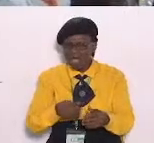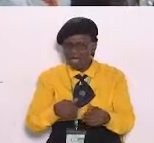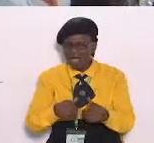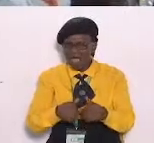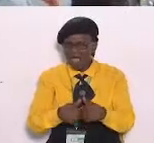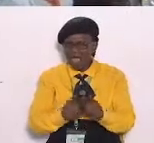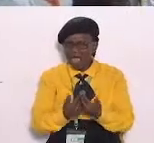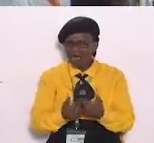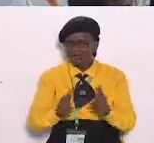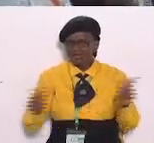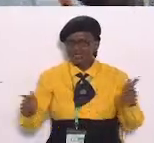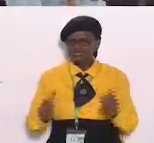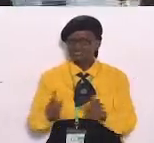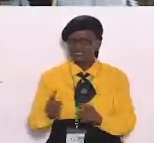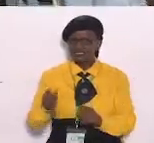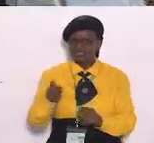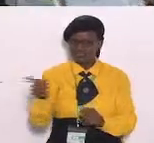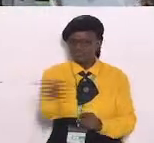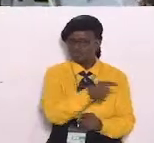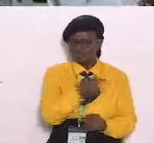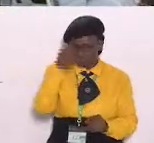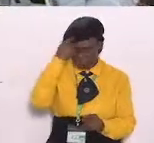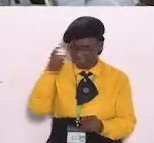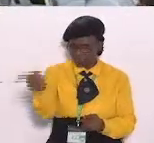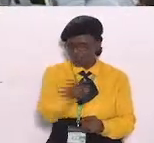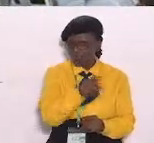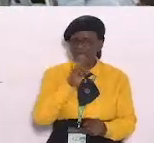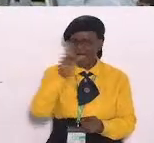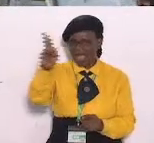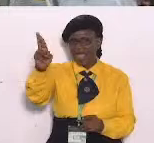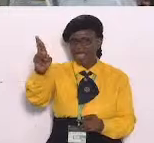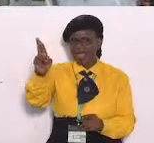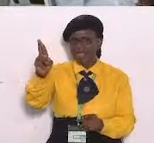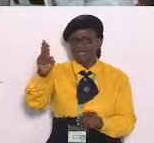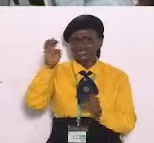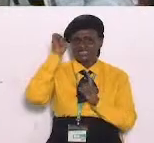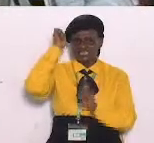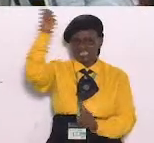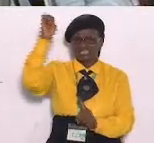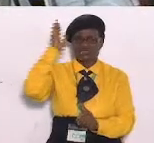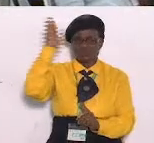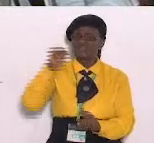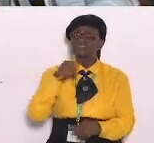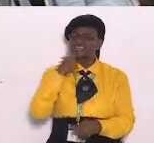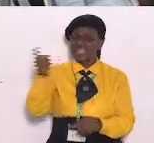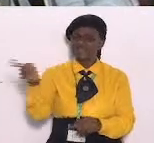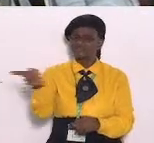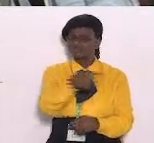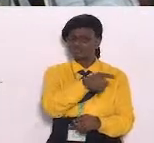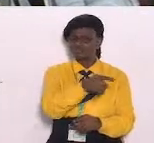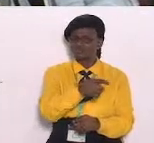monde quoi qu'en soit le niveau que tu penses que tu es il va te